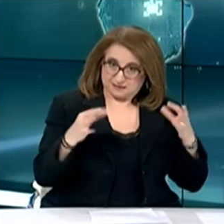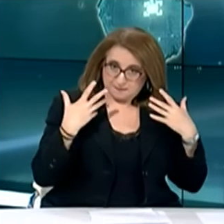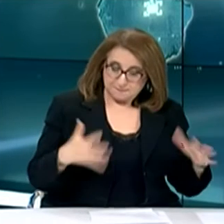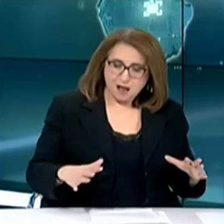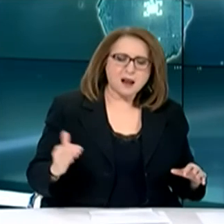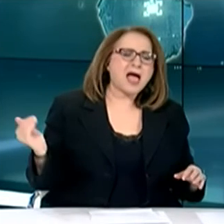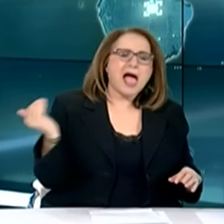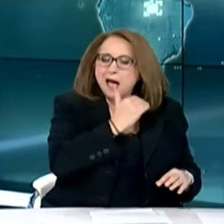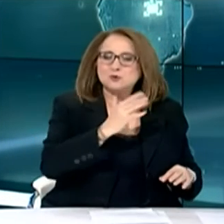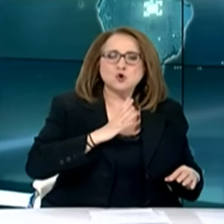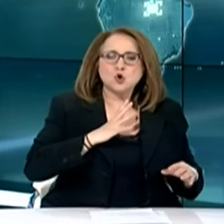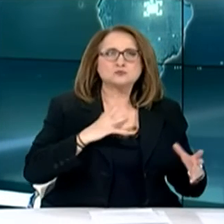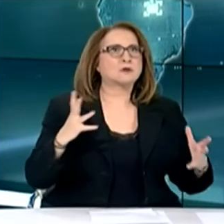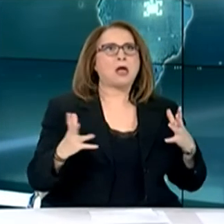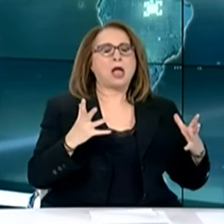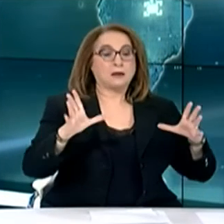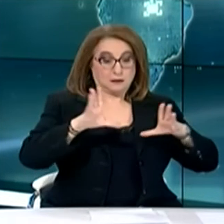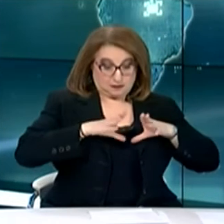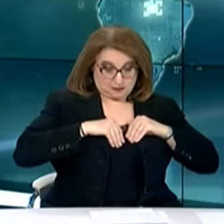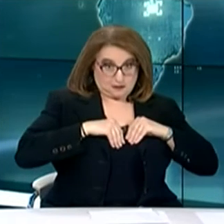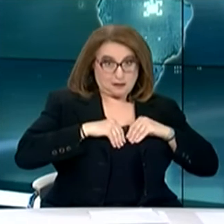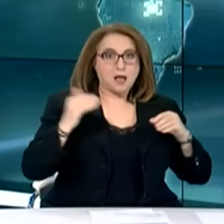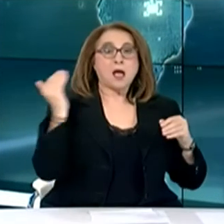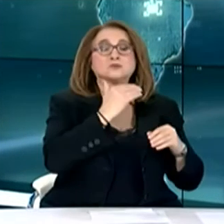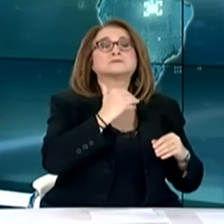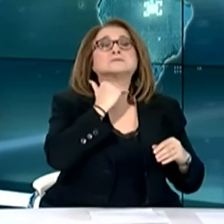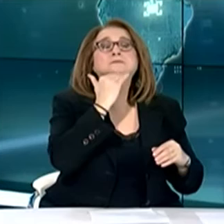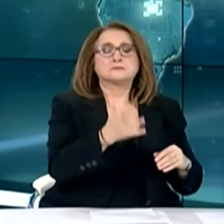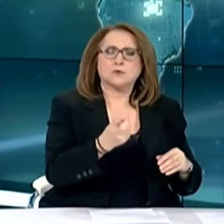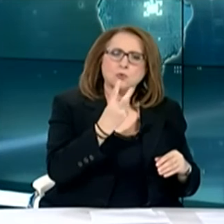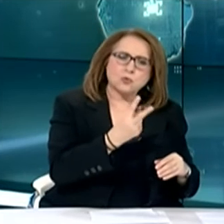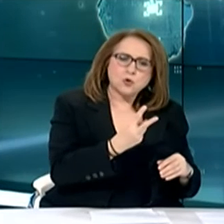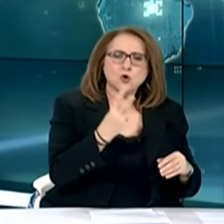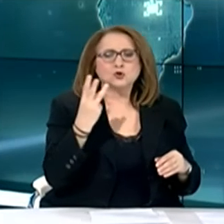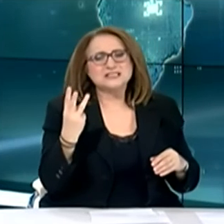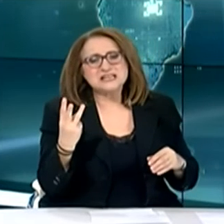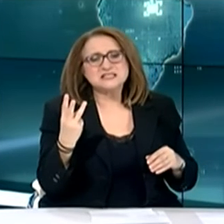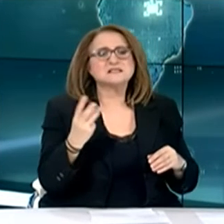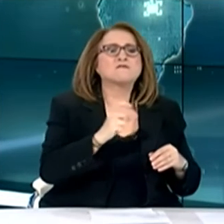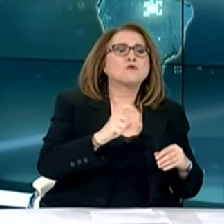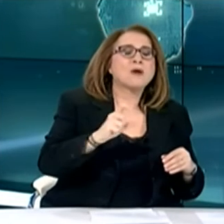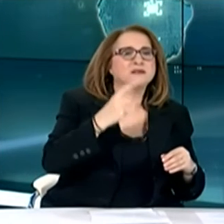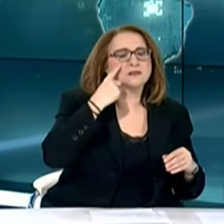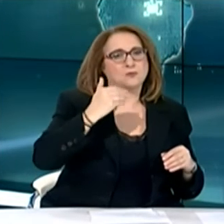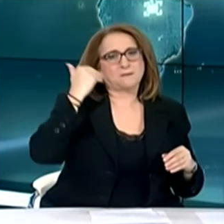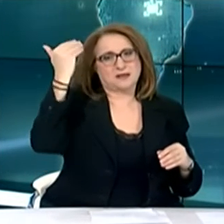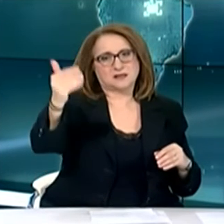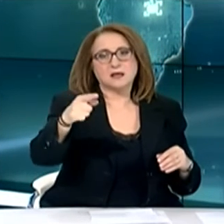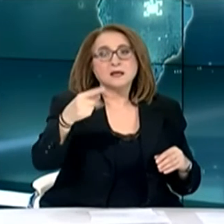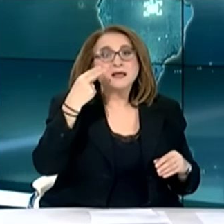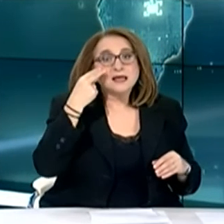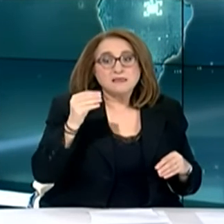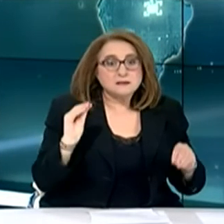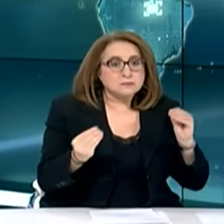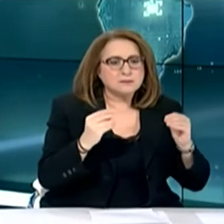από 2-3 εβδομάδες. Εκεί θα δει κανείς αν έχουν εφαρμογή τα μέτρα του για έναν ιό που εξαπλώνεται ταχύτατα. Είδατε, έχουμε πολύ περισσότερα ορφανά. Εμένα δεν με ανησυχούν